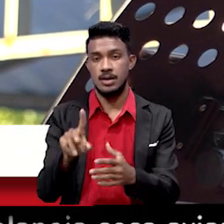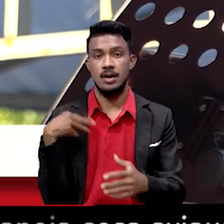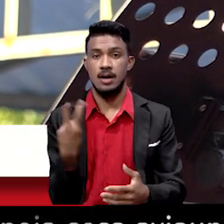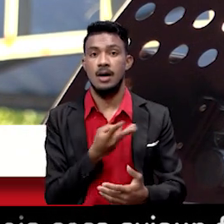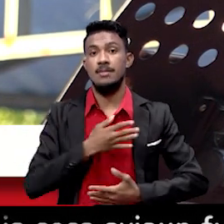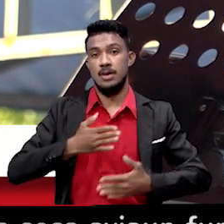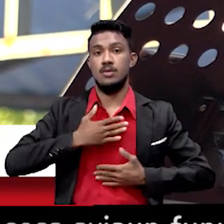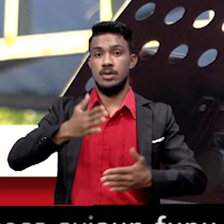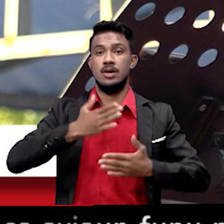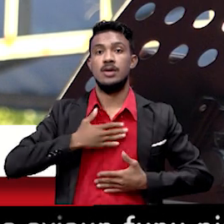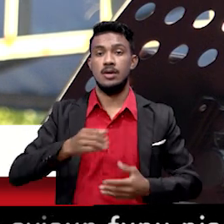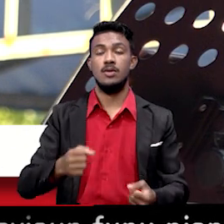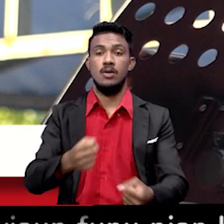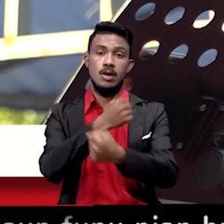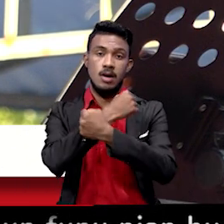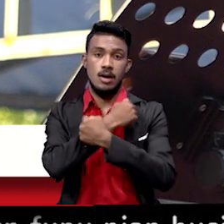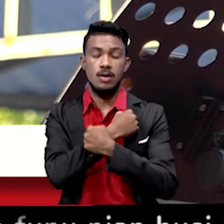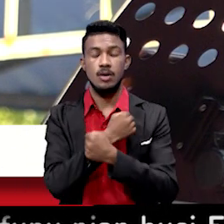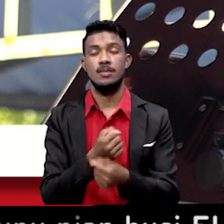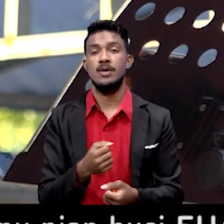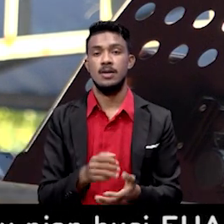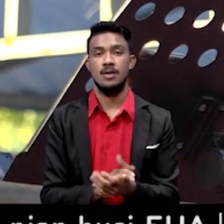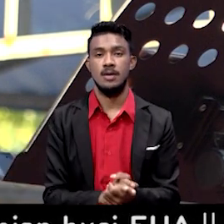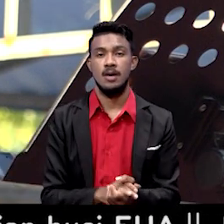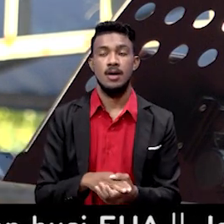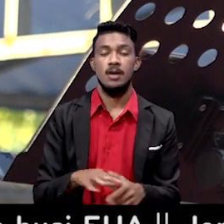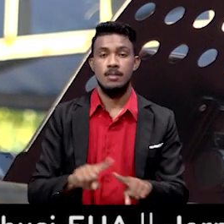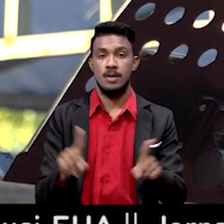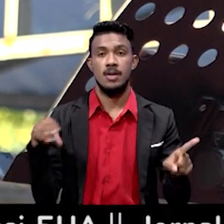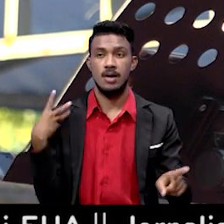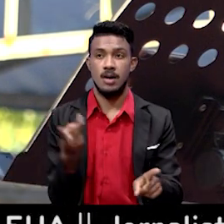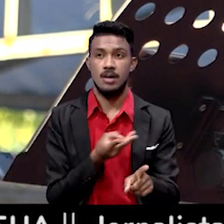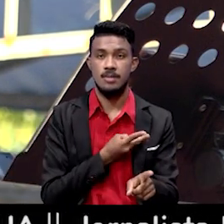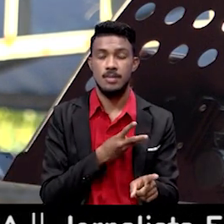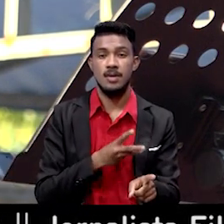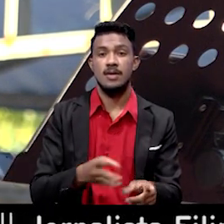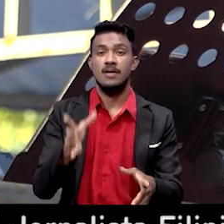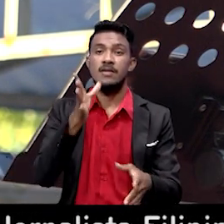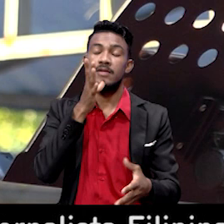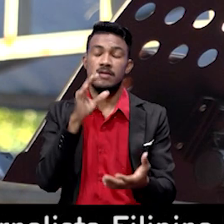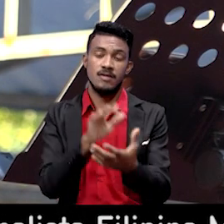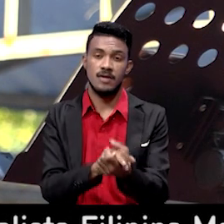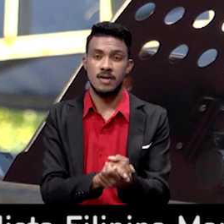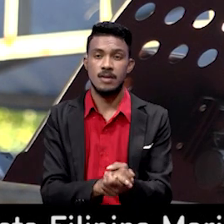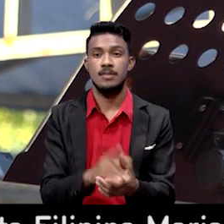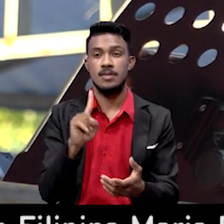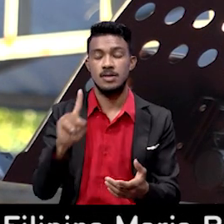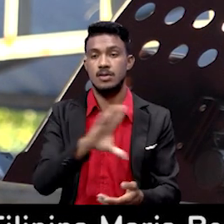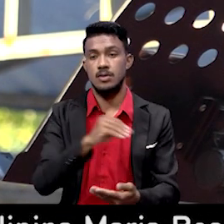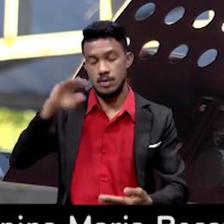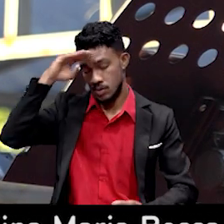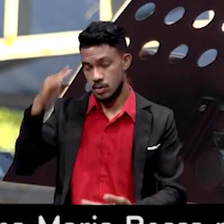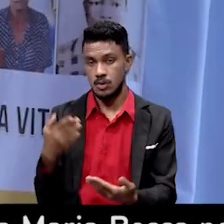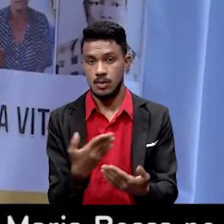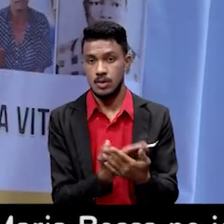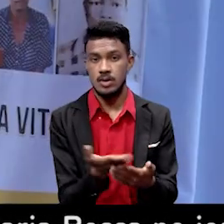kontenti aku habo tetes mai be ami paluk nesia huang kia nomor kasor identi